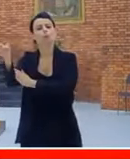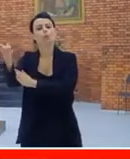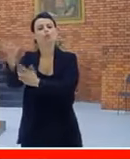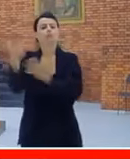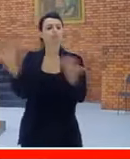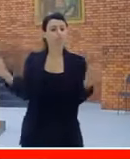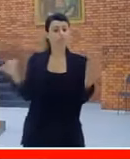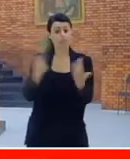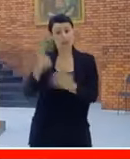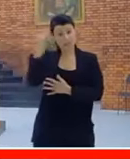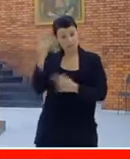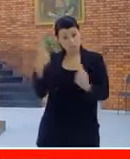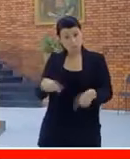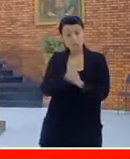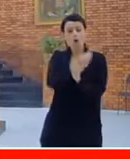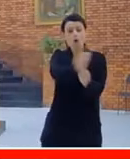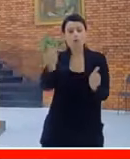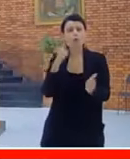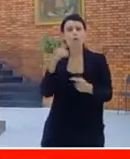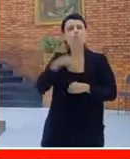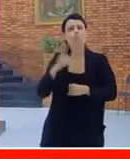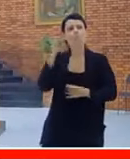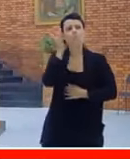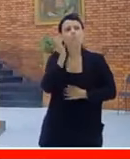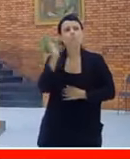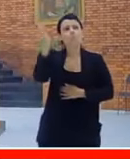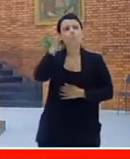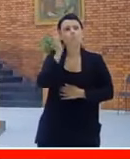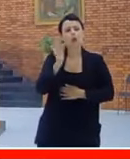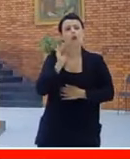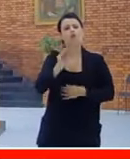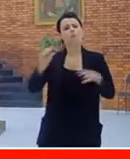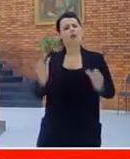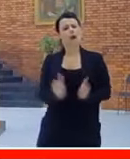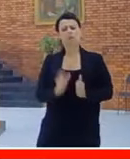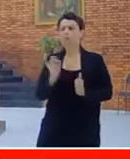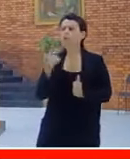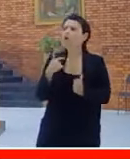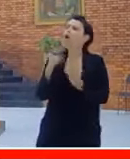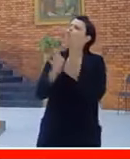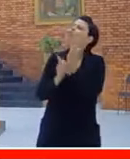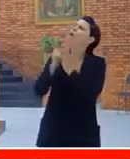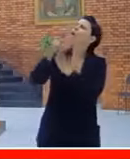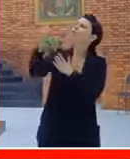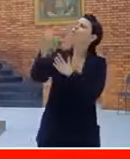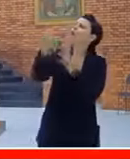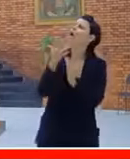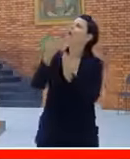rispondere a questa domanda: che cosa mi affascina di Gesù di Nazaret?